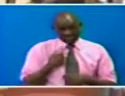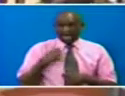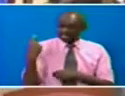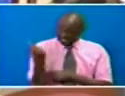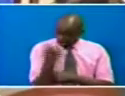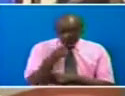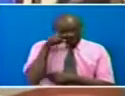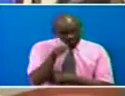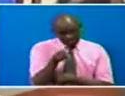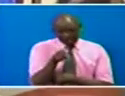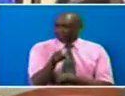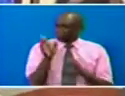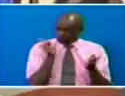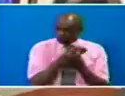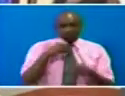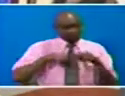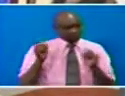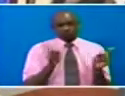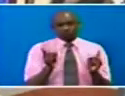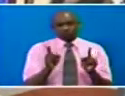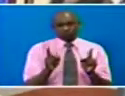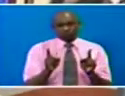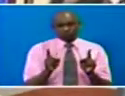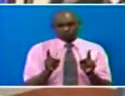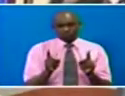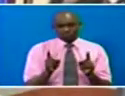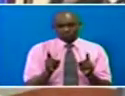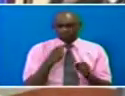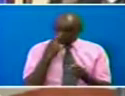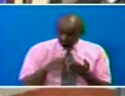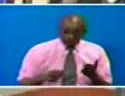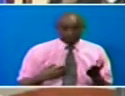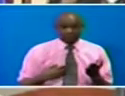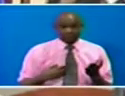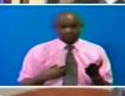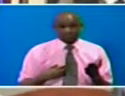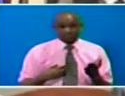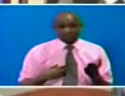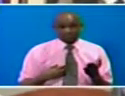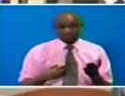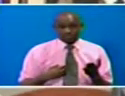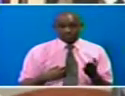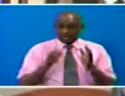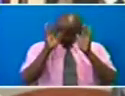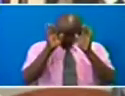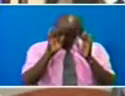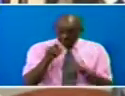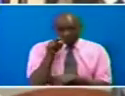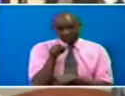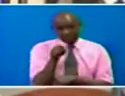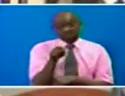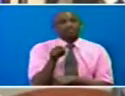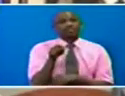alone in this struggle, and further remind ourselves of the importance of this cause to